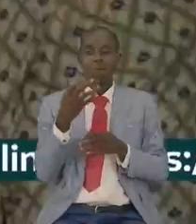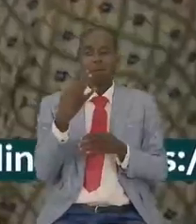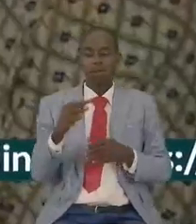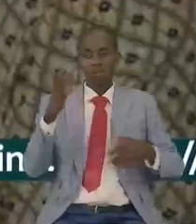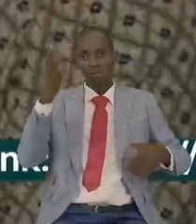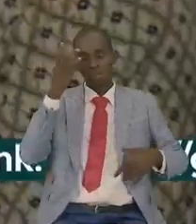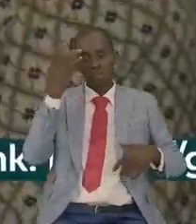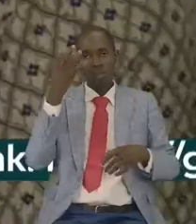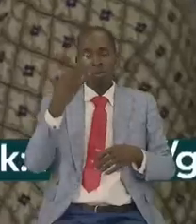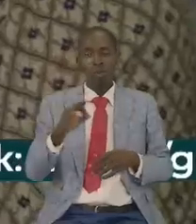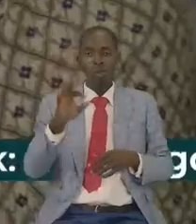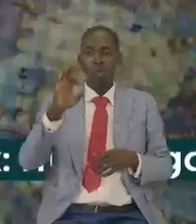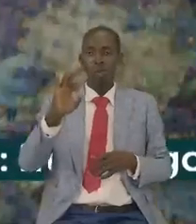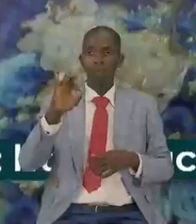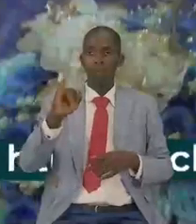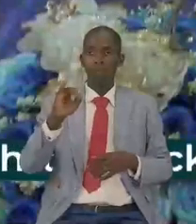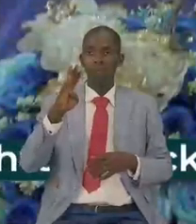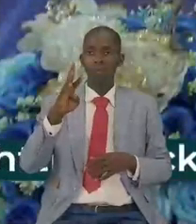convertis.